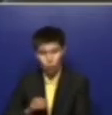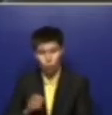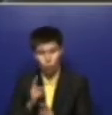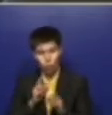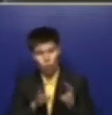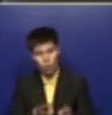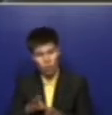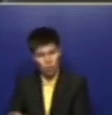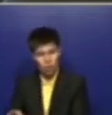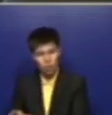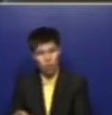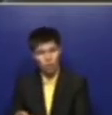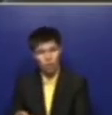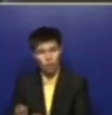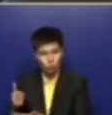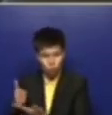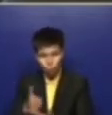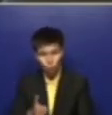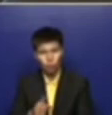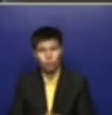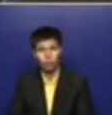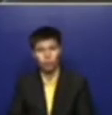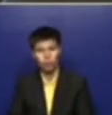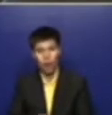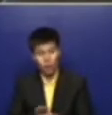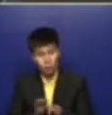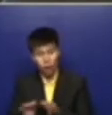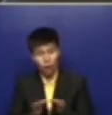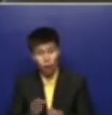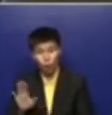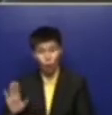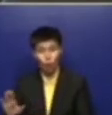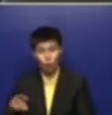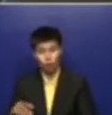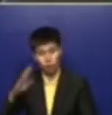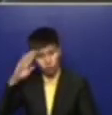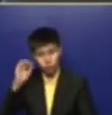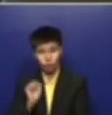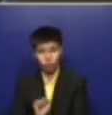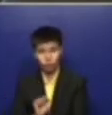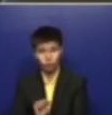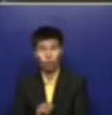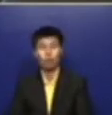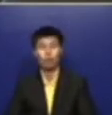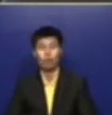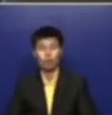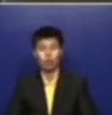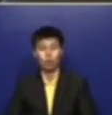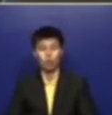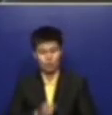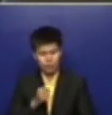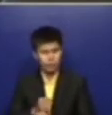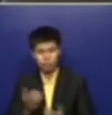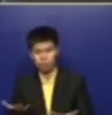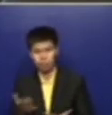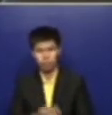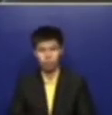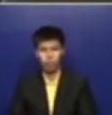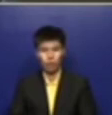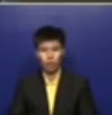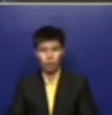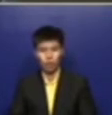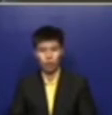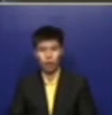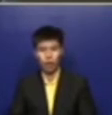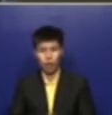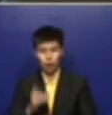การชี้แจงในการดำเนินการของเจ้าหน้าที่นะครับว่าจะดำเนินการอย่างไรนะครับในกรอบของการ